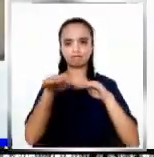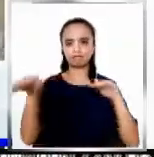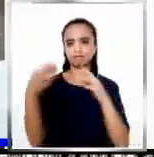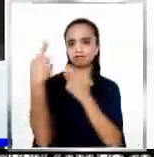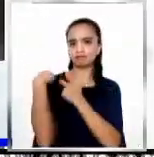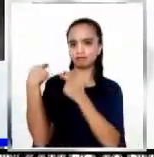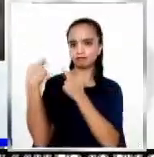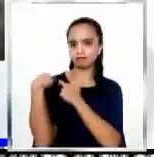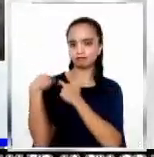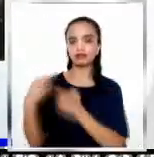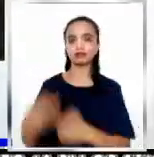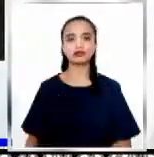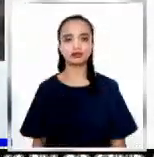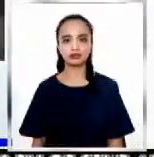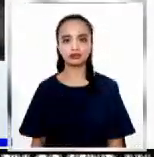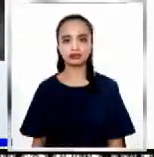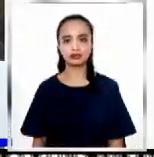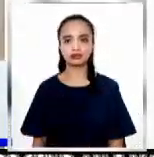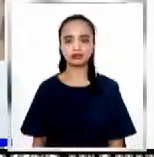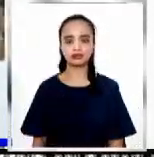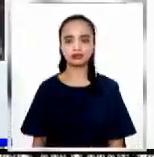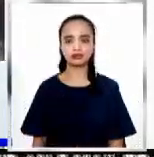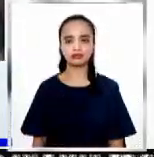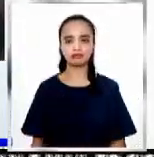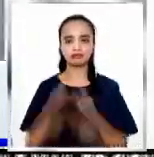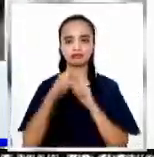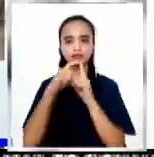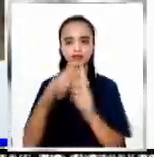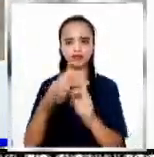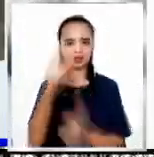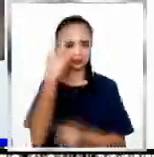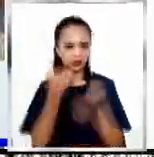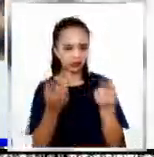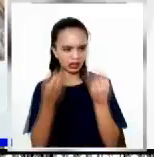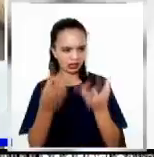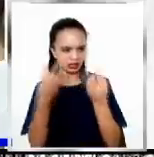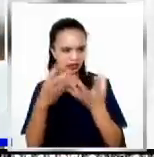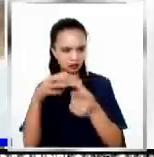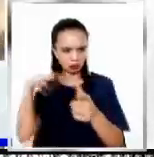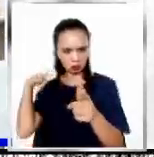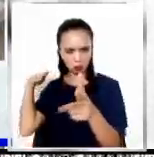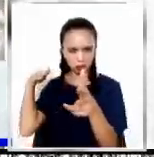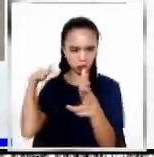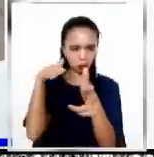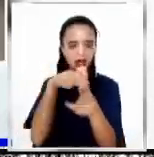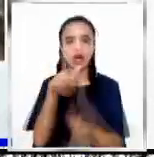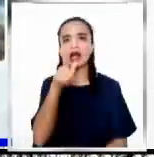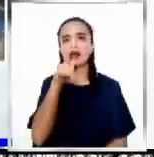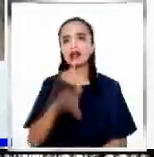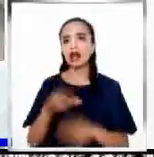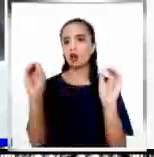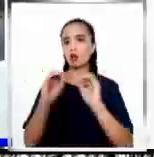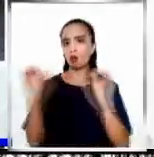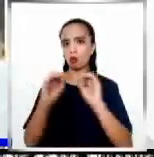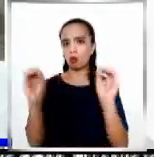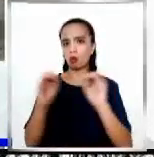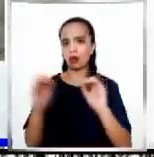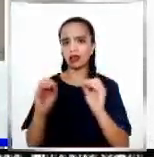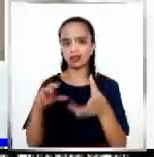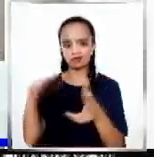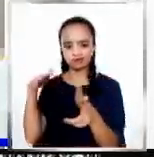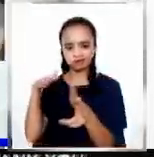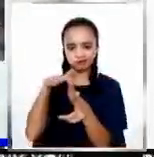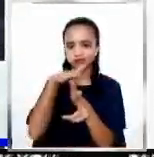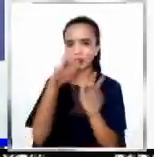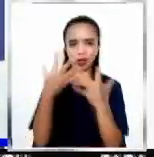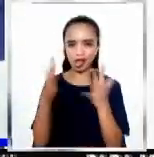dito. Parang dami mo kinarambola, oh. Maswerteng walang naipit o nagulungan ng jeep. Galos lang